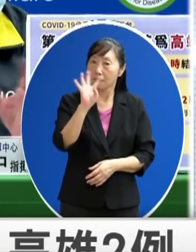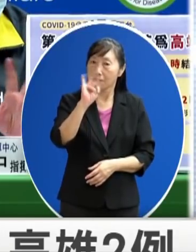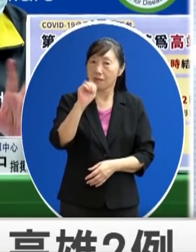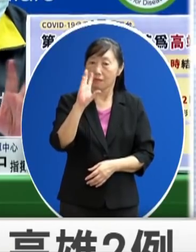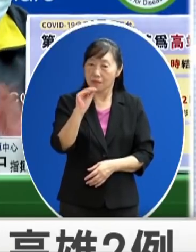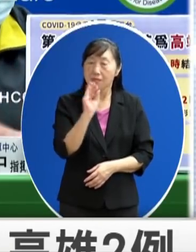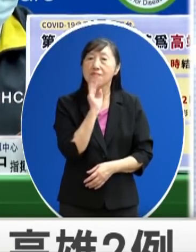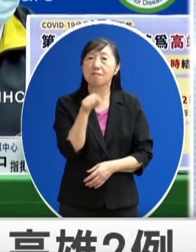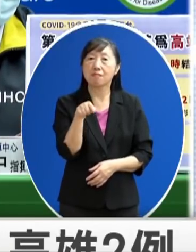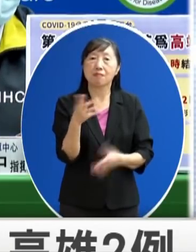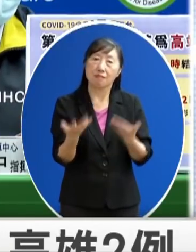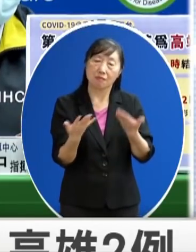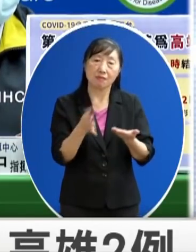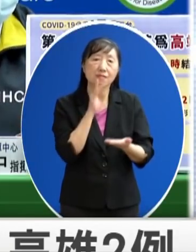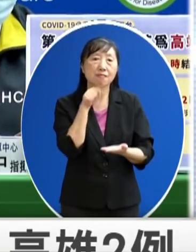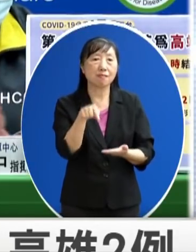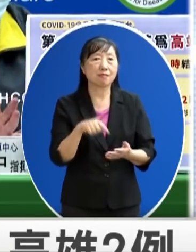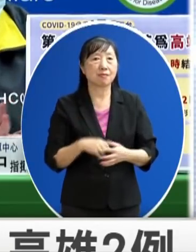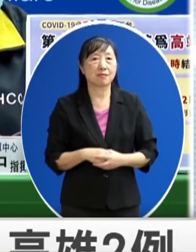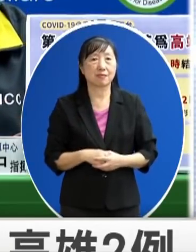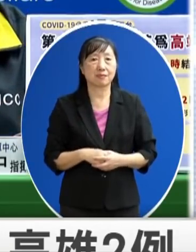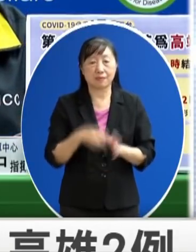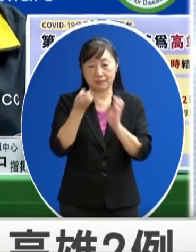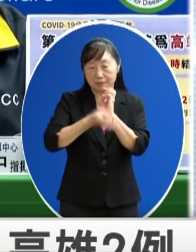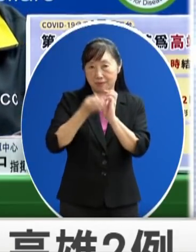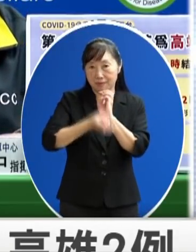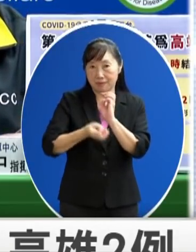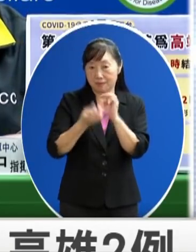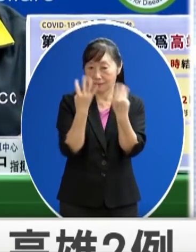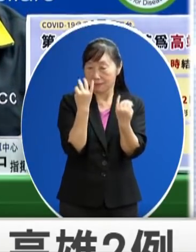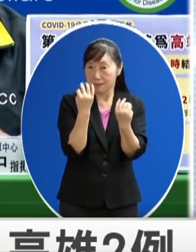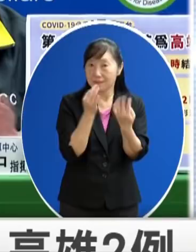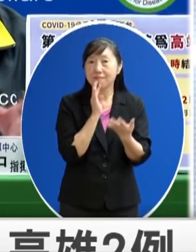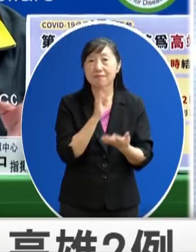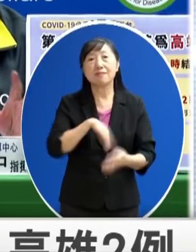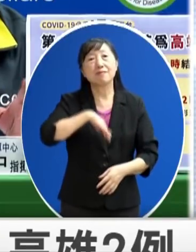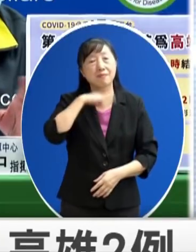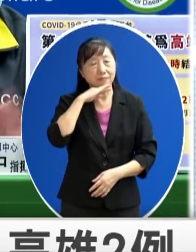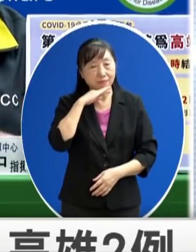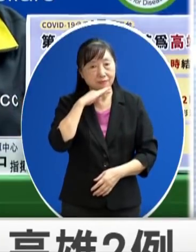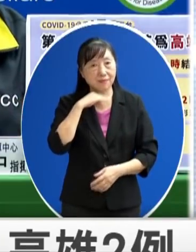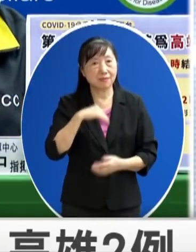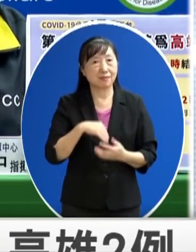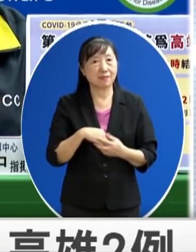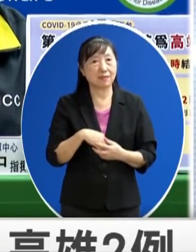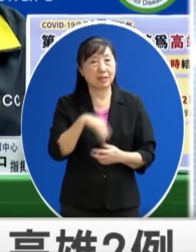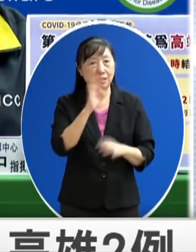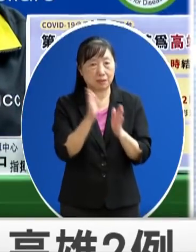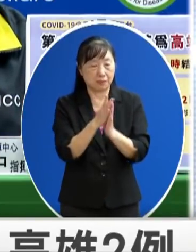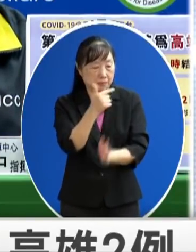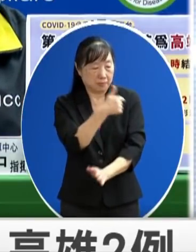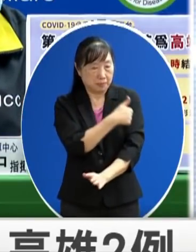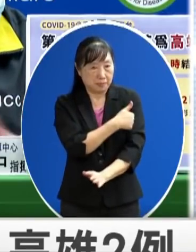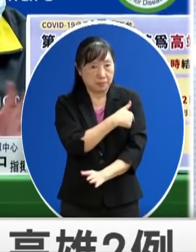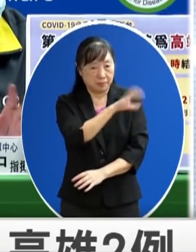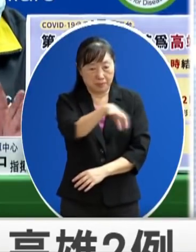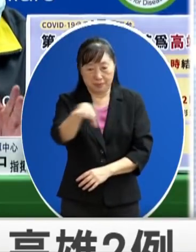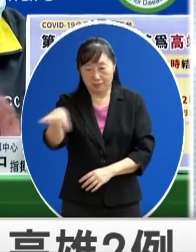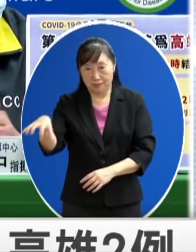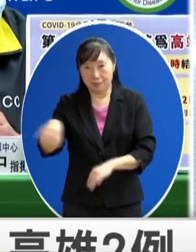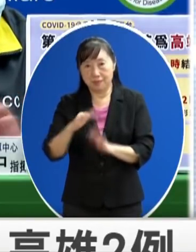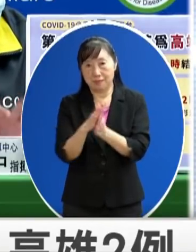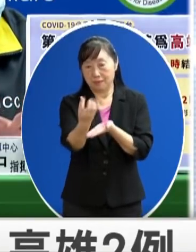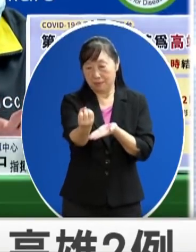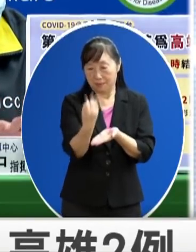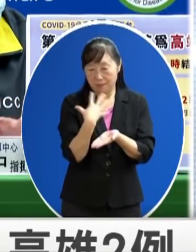90几万可能大概是这样的一个数目，不过详细的数目还是要等真正的这些施打的平台那报下